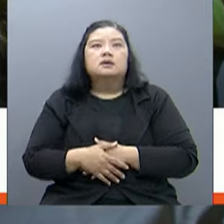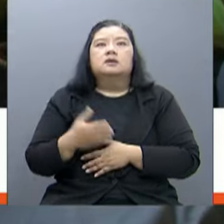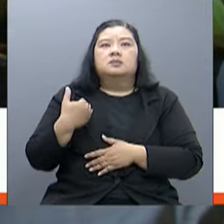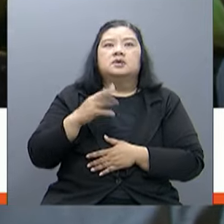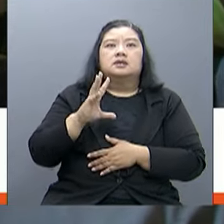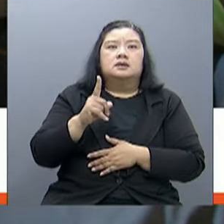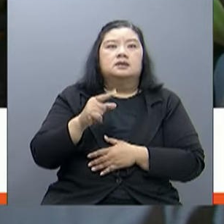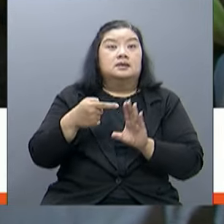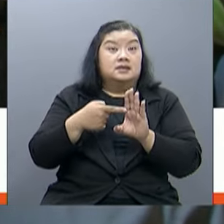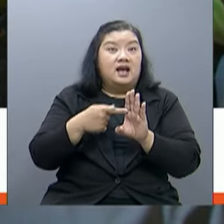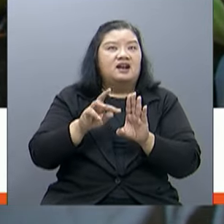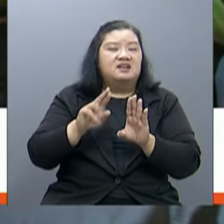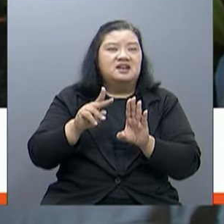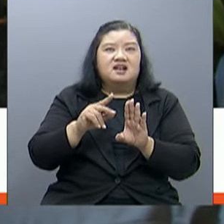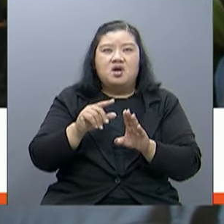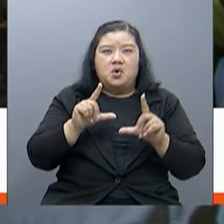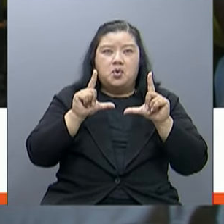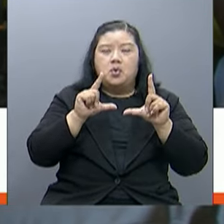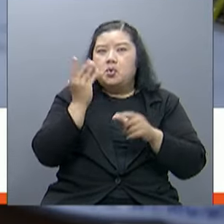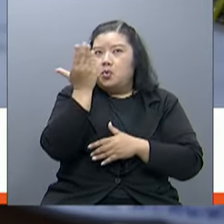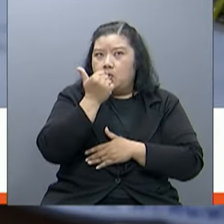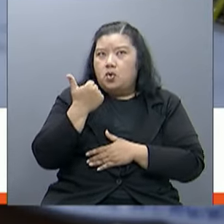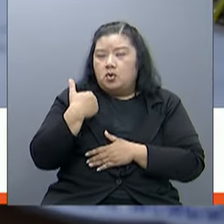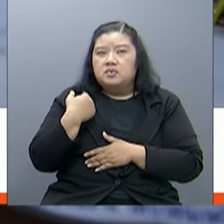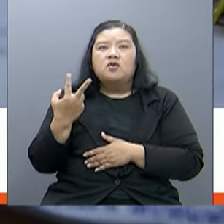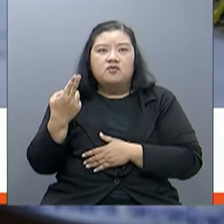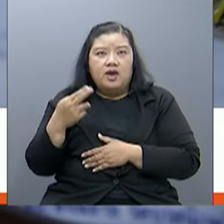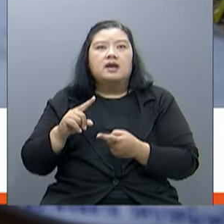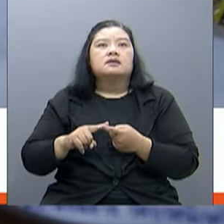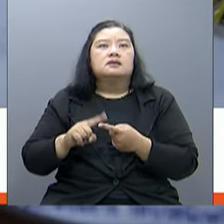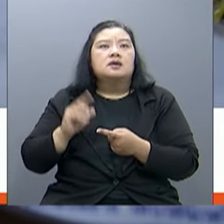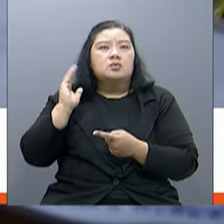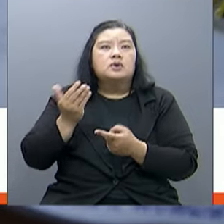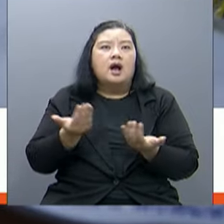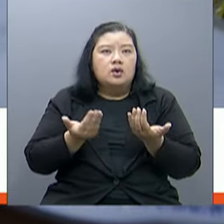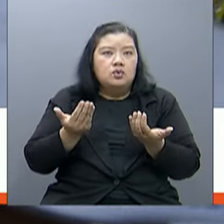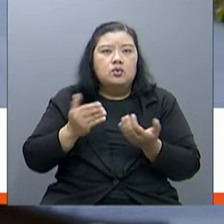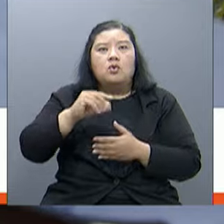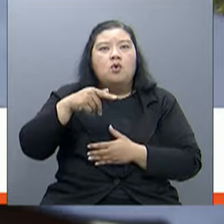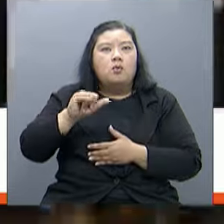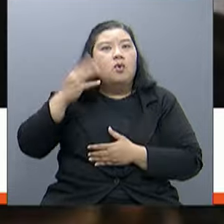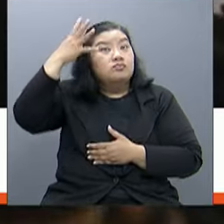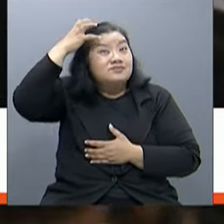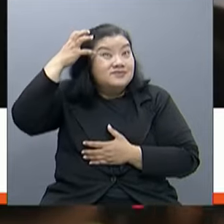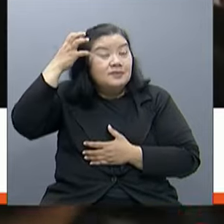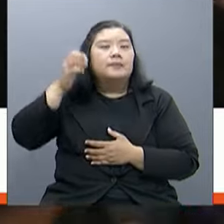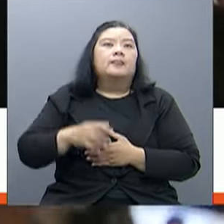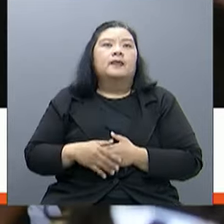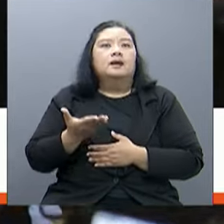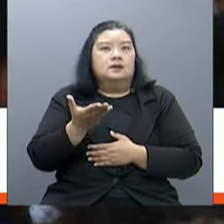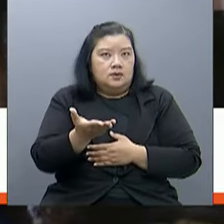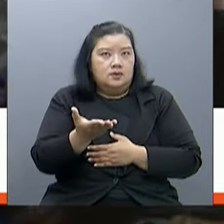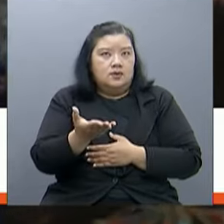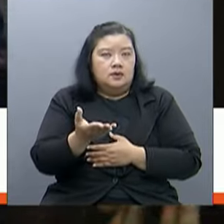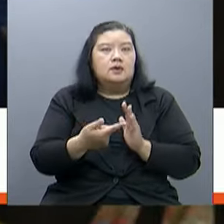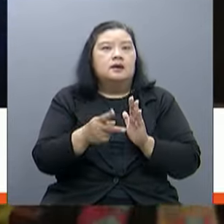แย้มนามนะคะควงภรรยาสาวแอนพัทธิราและลูกชายสุดที่รักน้องโพมาด้วยต่อด้วยนักแสดงหนุ่มค่ะเคลลี่ธนพัฒน์นะ